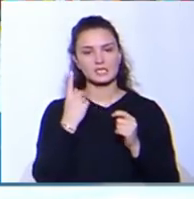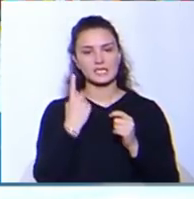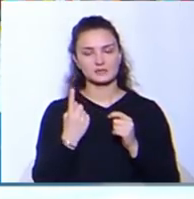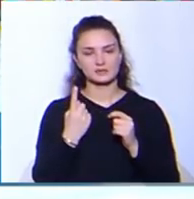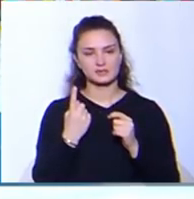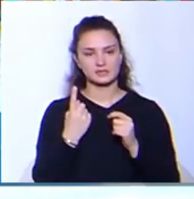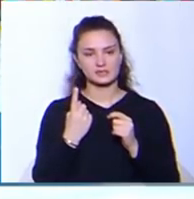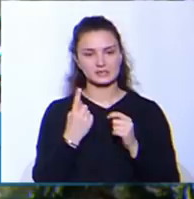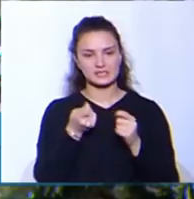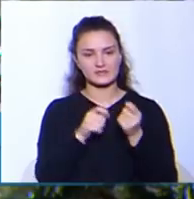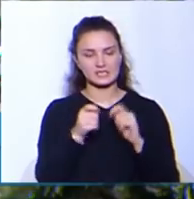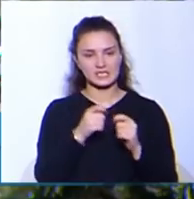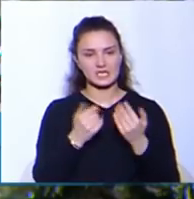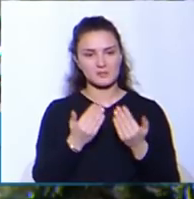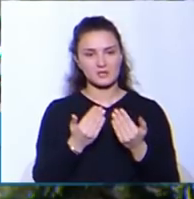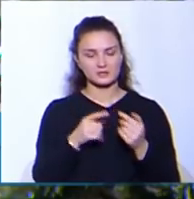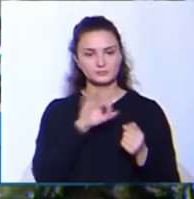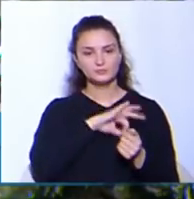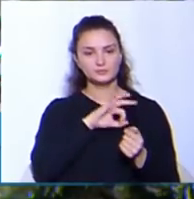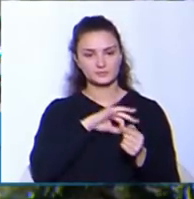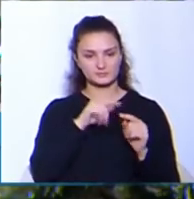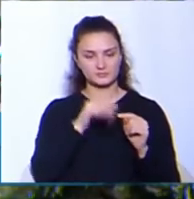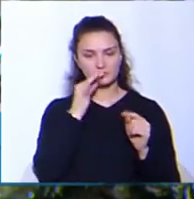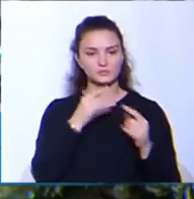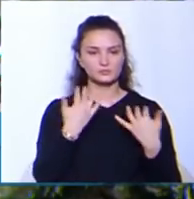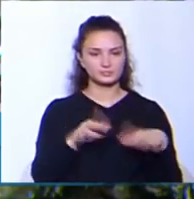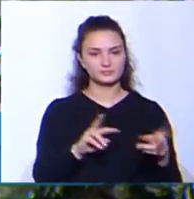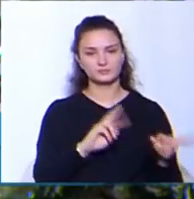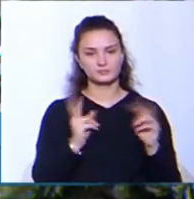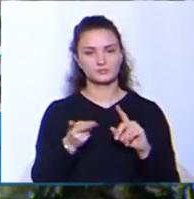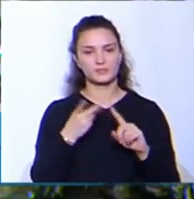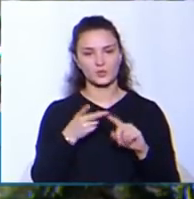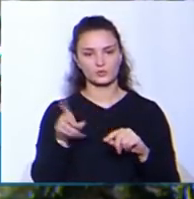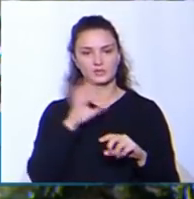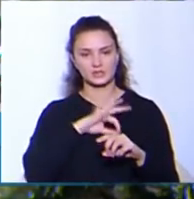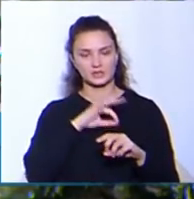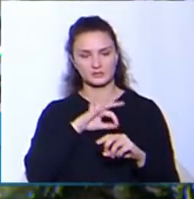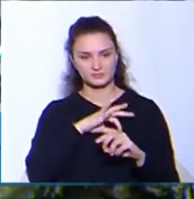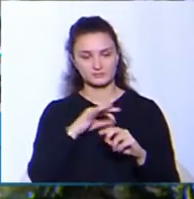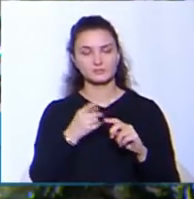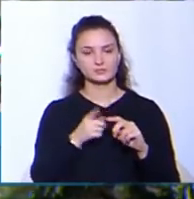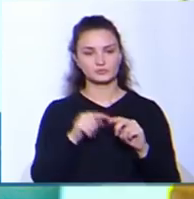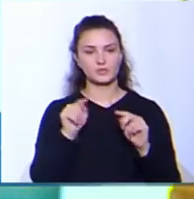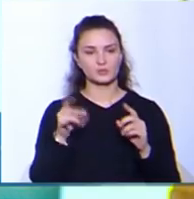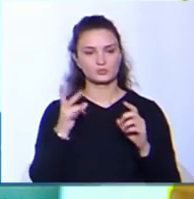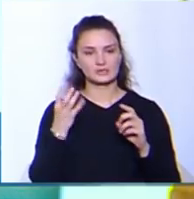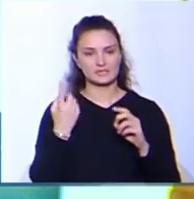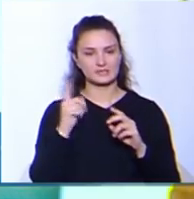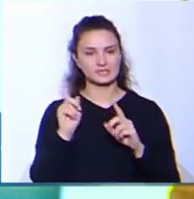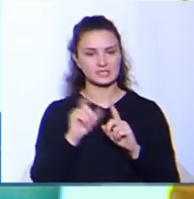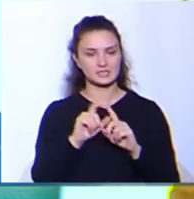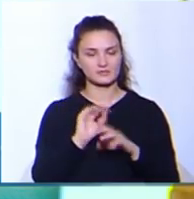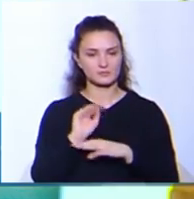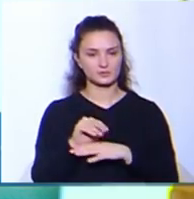ერთი ნივთიერების მოხმარებიდან გადადის მეორე ნივთიერების მოხმარებაზე და აქ უნდა კიდე შემოვიტანო